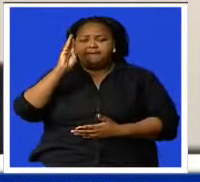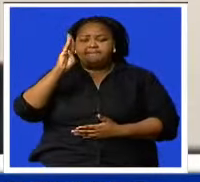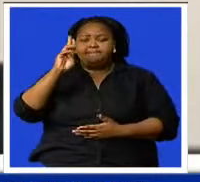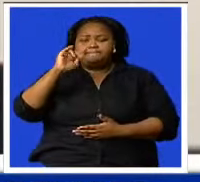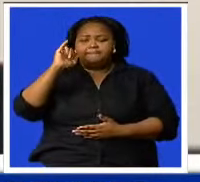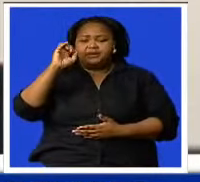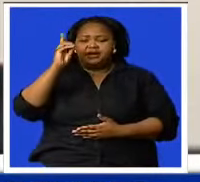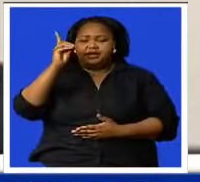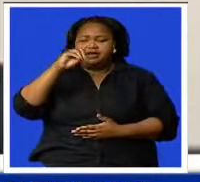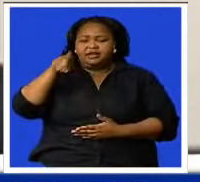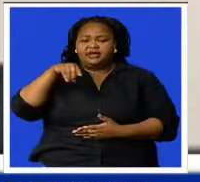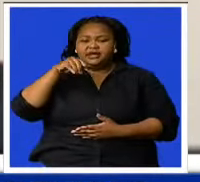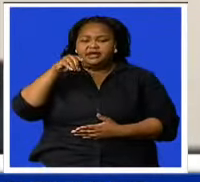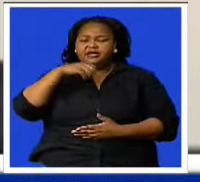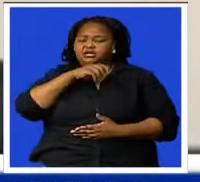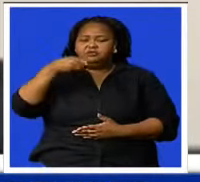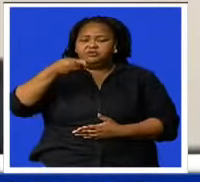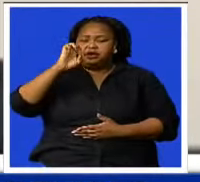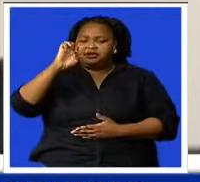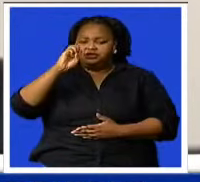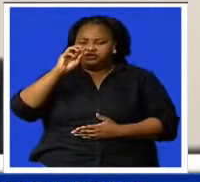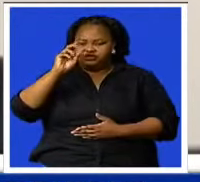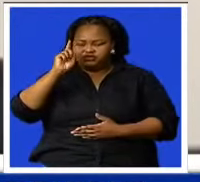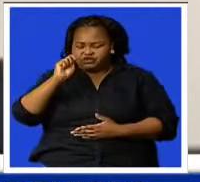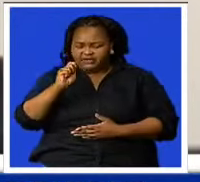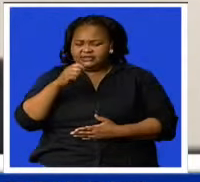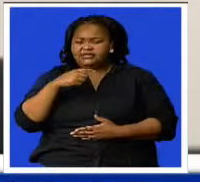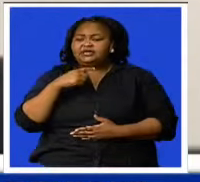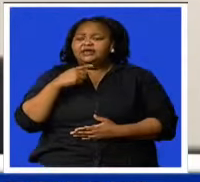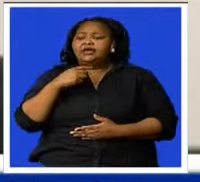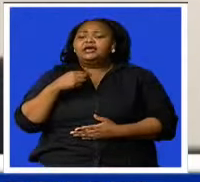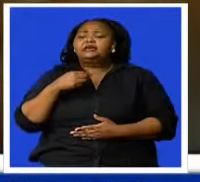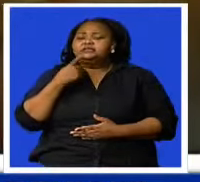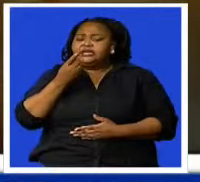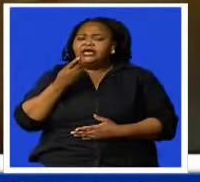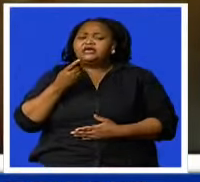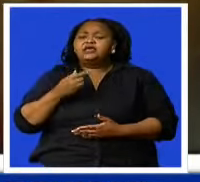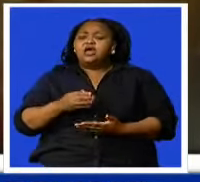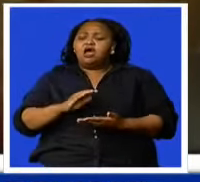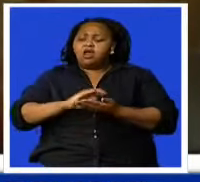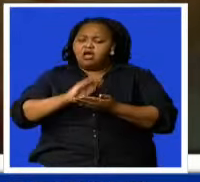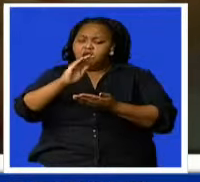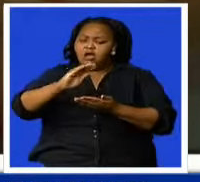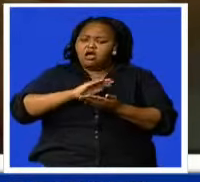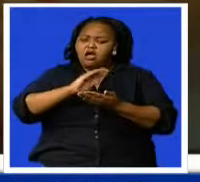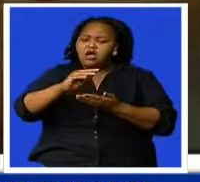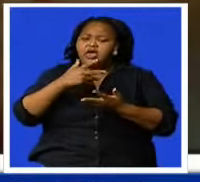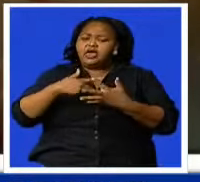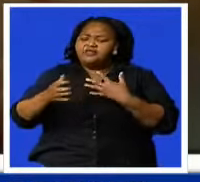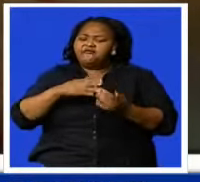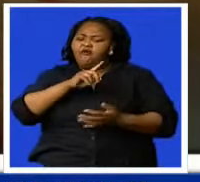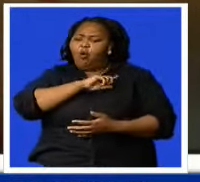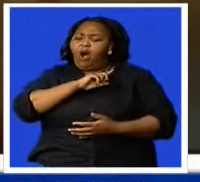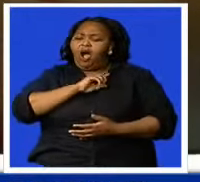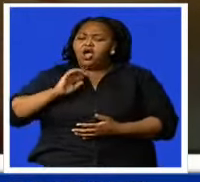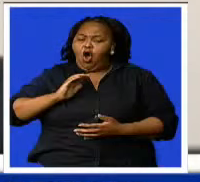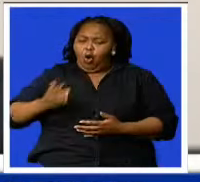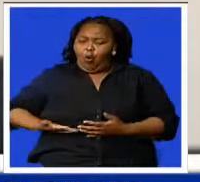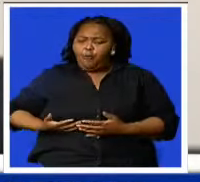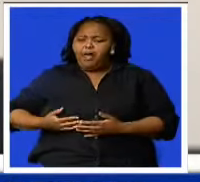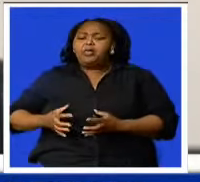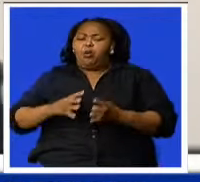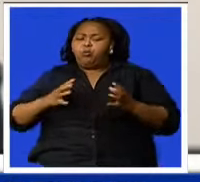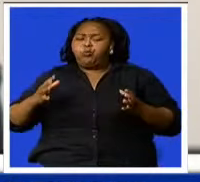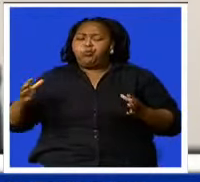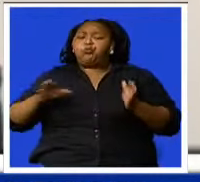timbo njengoba abona ukuthi liyakhula linani labomake abahlukubetekako lapha eVeni. Uthi kumcwaka ukuthi wonke umuntu adlale inzima